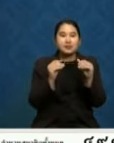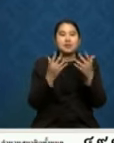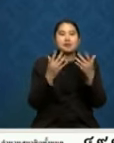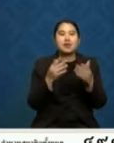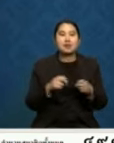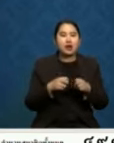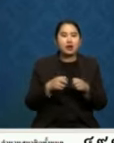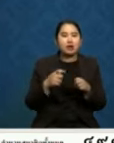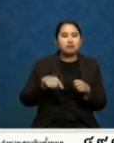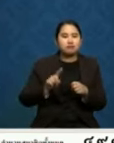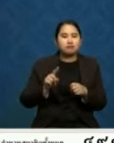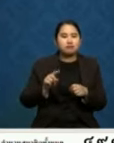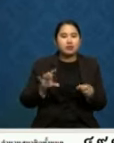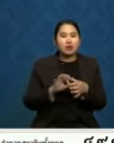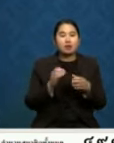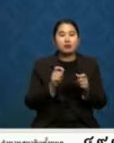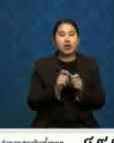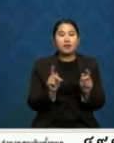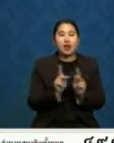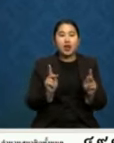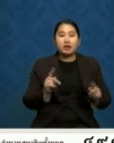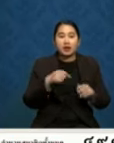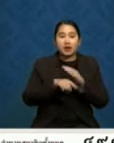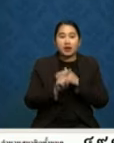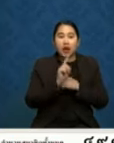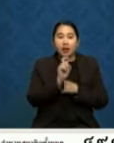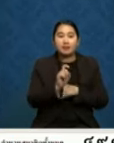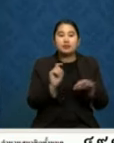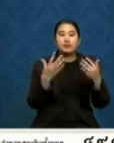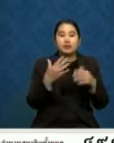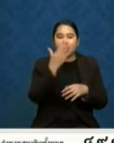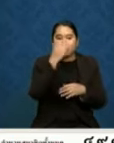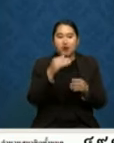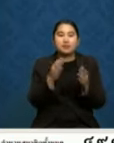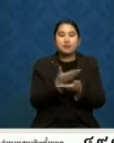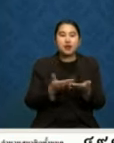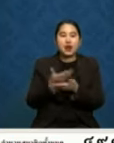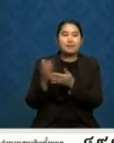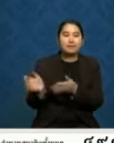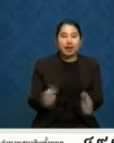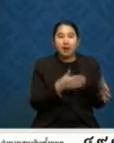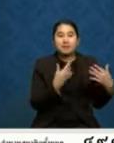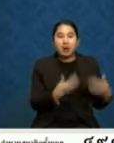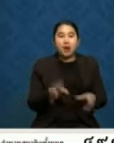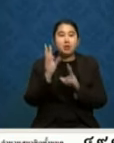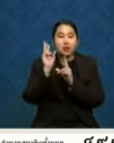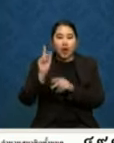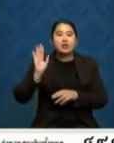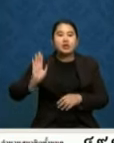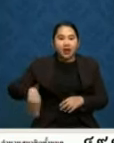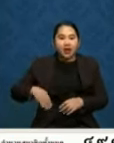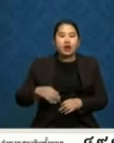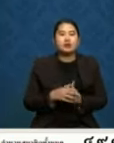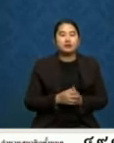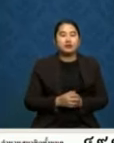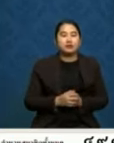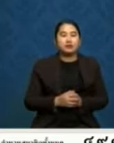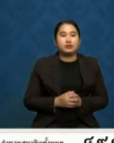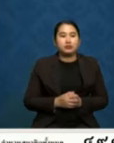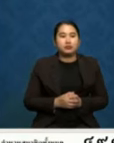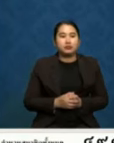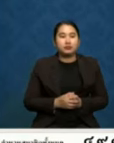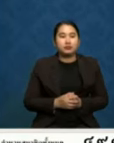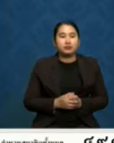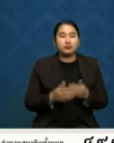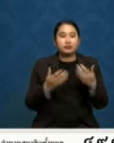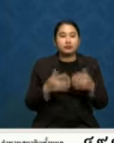ตุการณ์ในชั้นของกรรมาธิการเพราะว่าการพิจารณาเนี่ยผ่านพ้นไปก่อนหน้าที่จะมีข่าวในหน้าหนังสือพิมพ์นะครับ